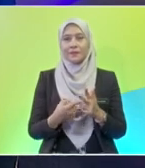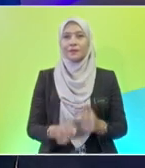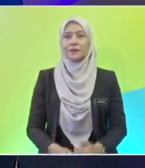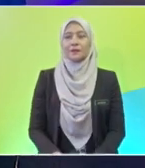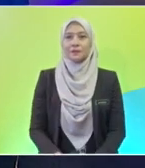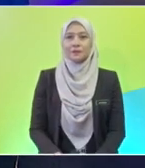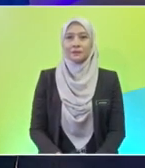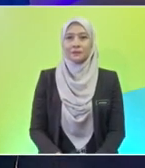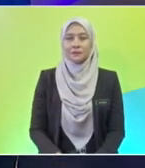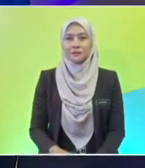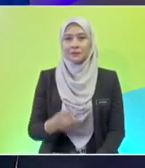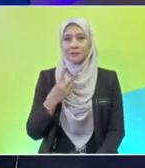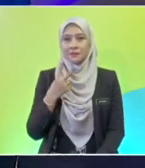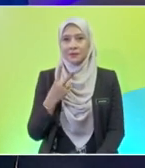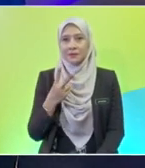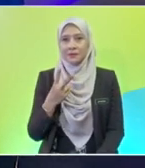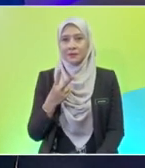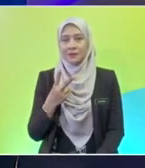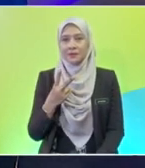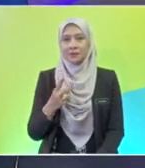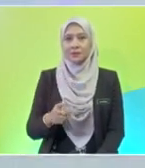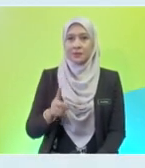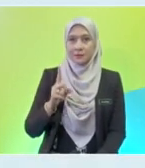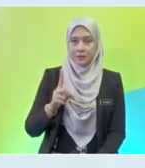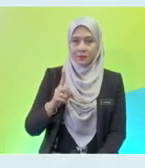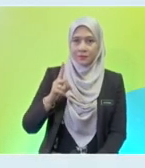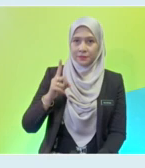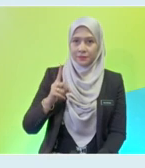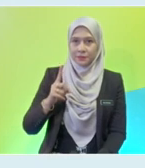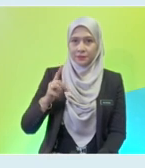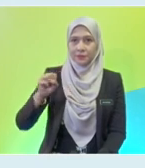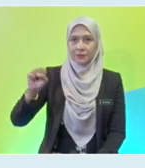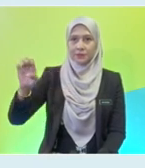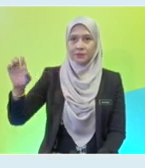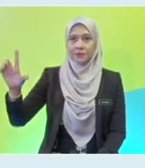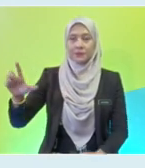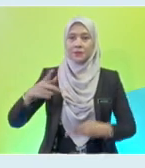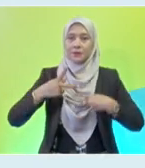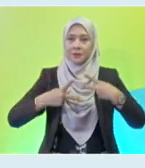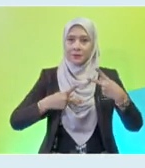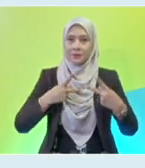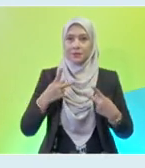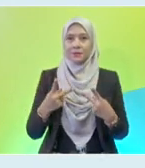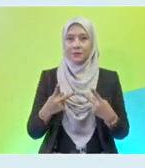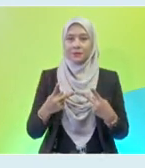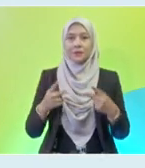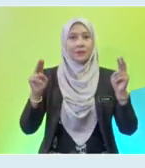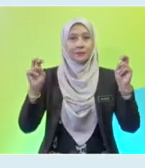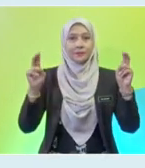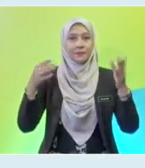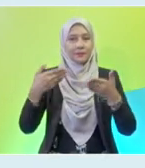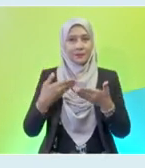yang ketiga kita lihat satu sel kimia juga gua ambil ini keren ini topik baru Ivan Jadi